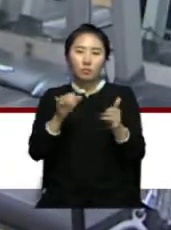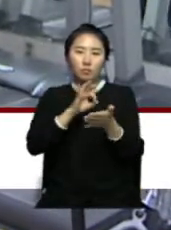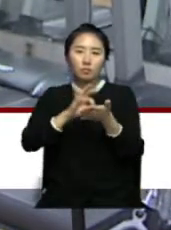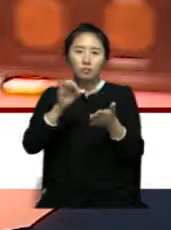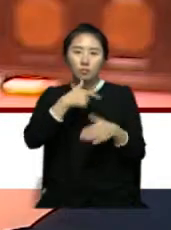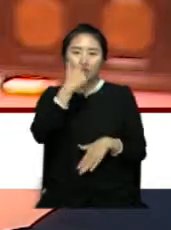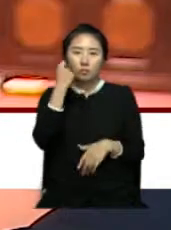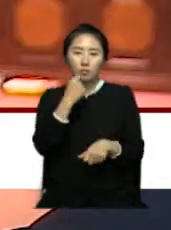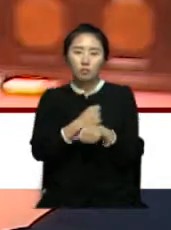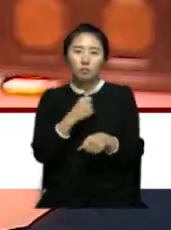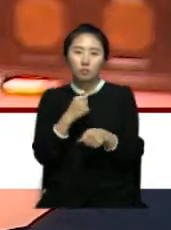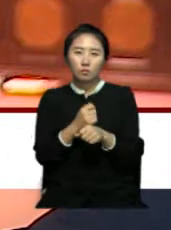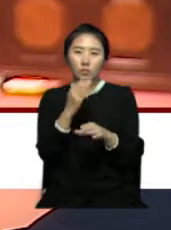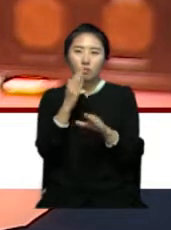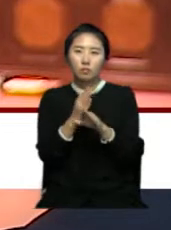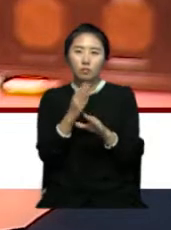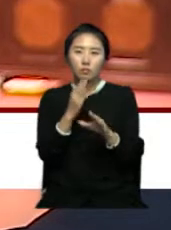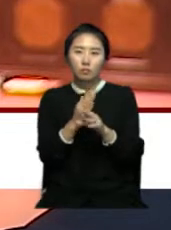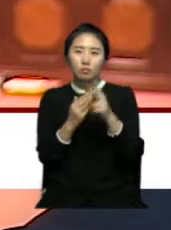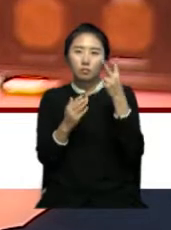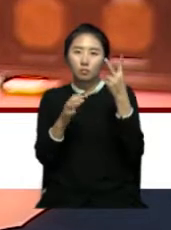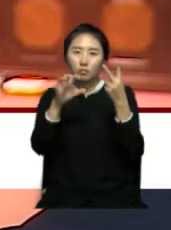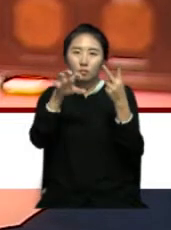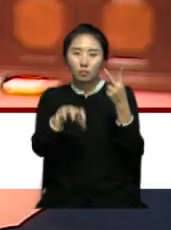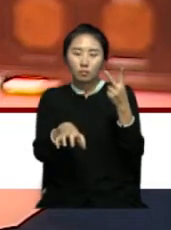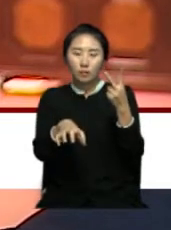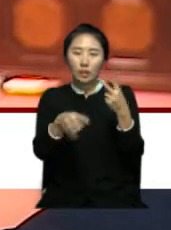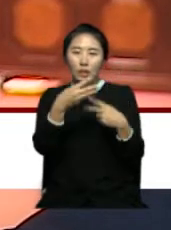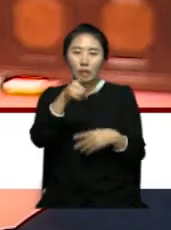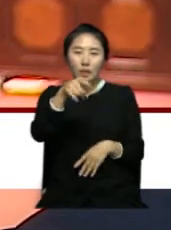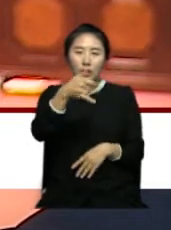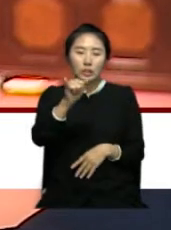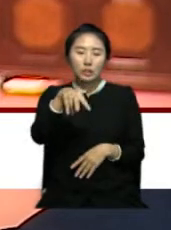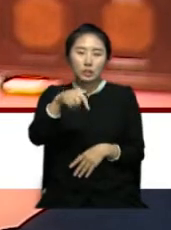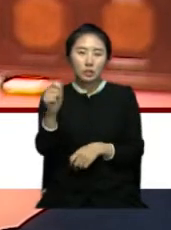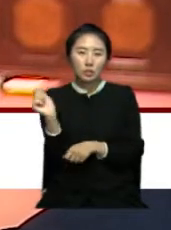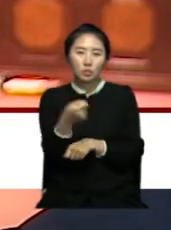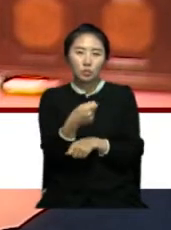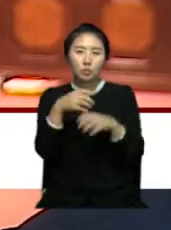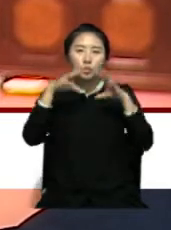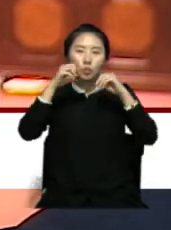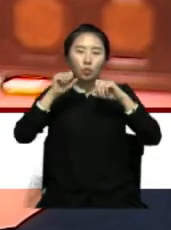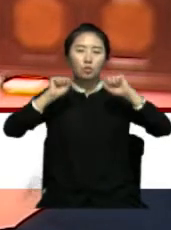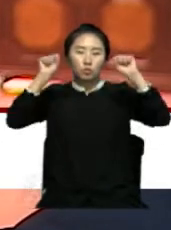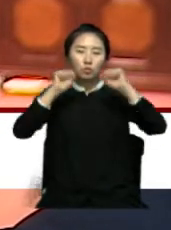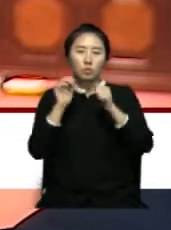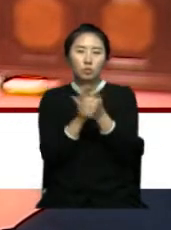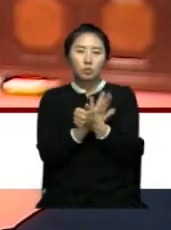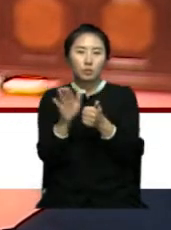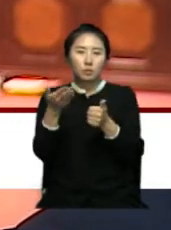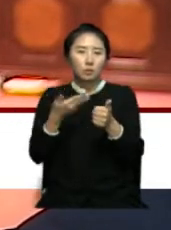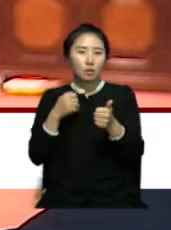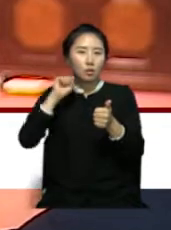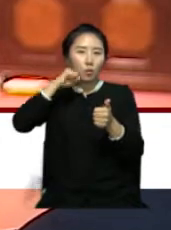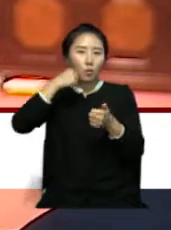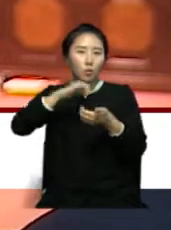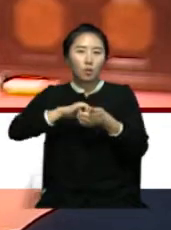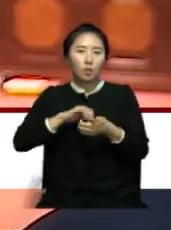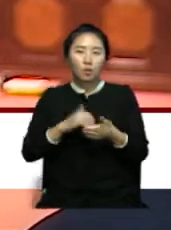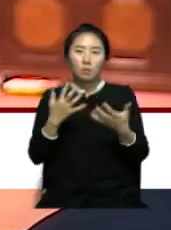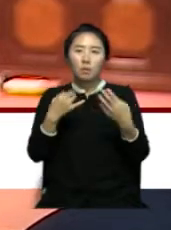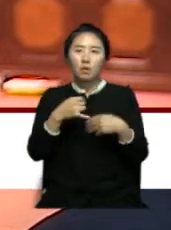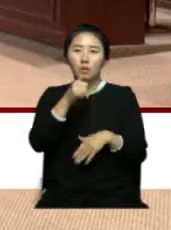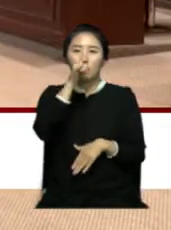부족하며 그 중 2개 손은 테니스장 이어서 종합적인 스포 수 서비스 제공 해도 한계가 있는